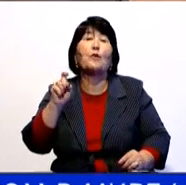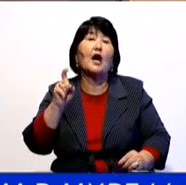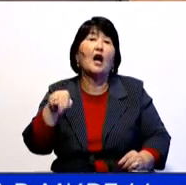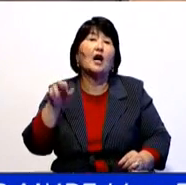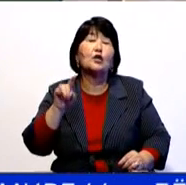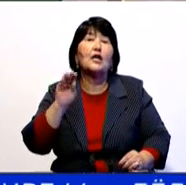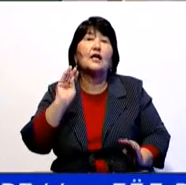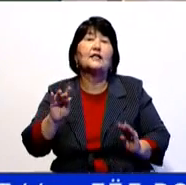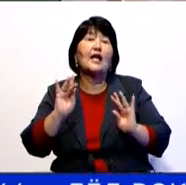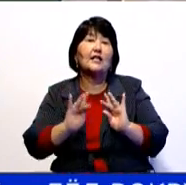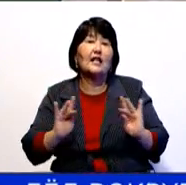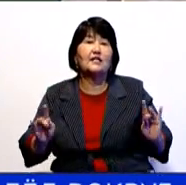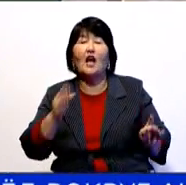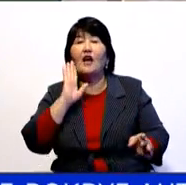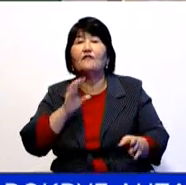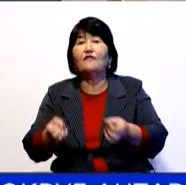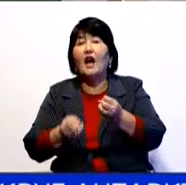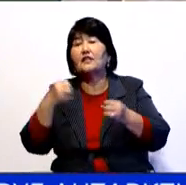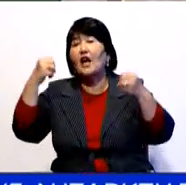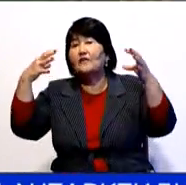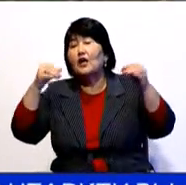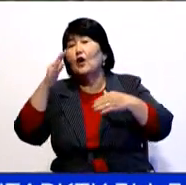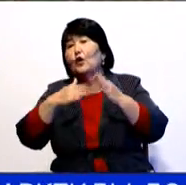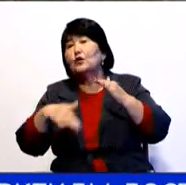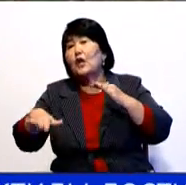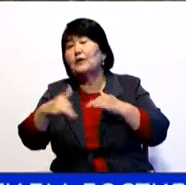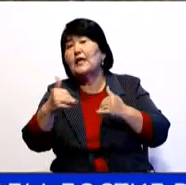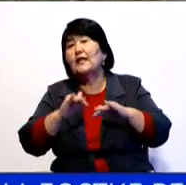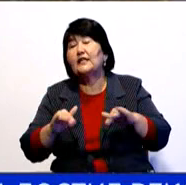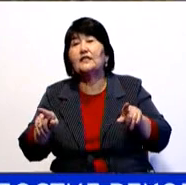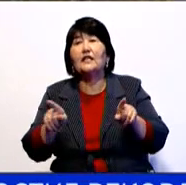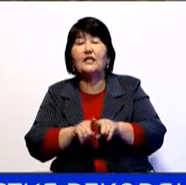Здесь установлены скамейки, фонтан, фонари, построены площадки для детей и